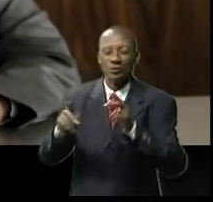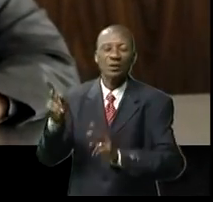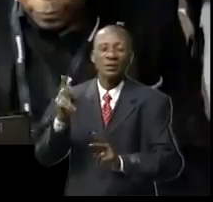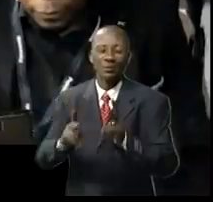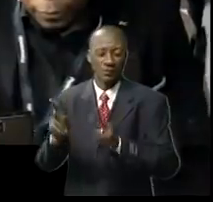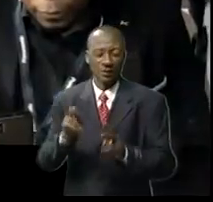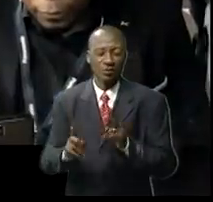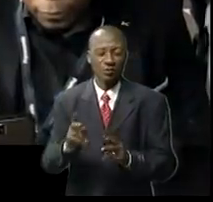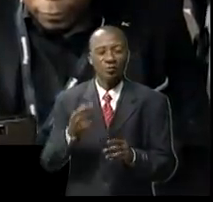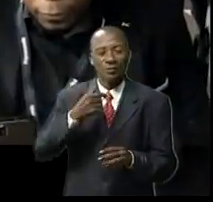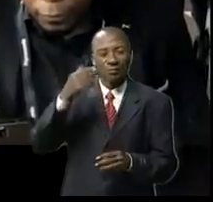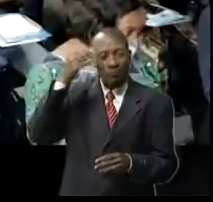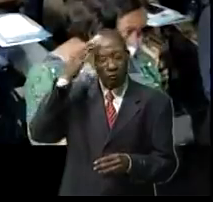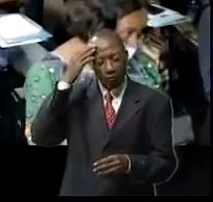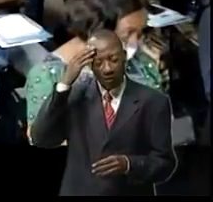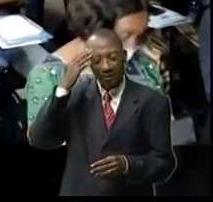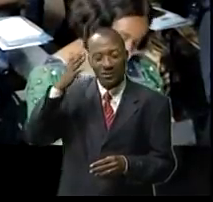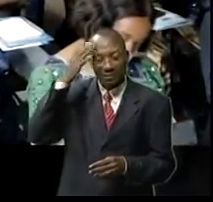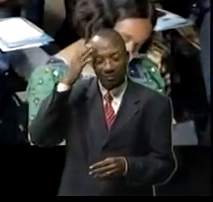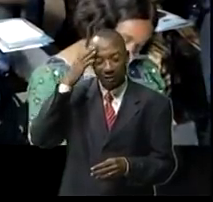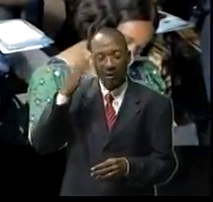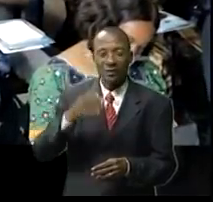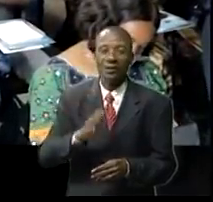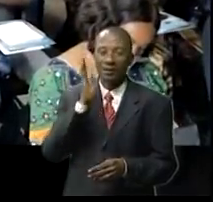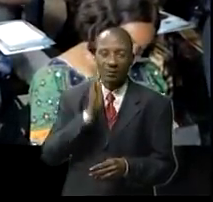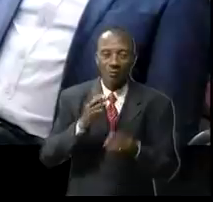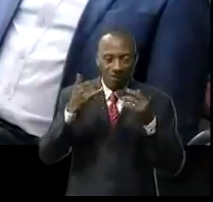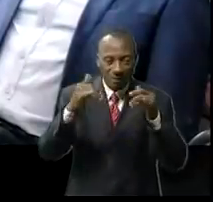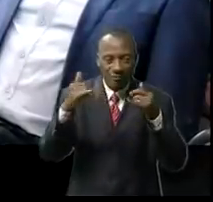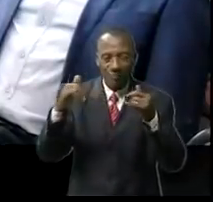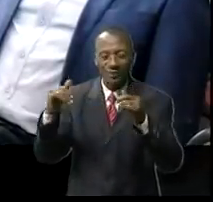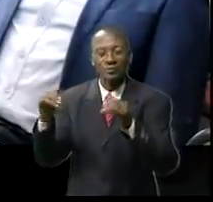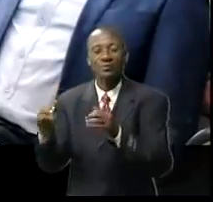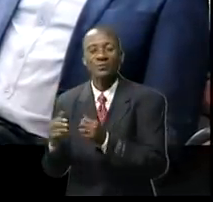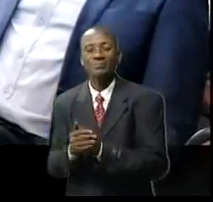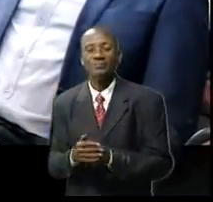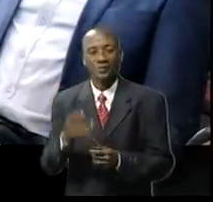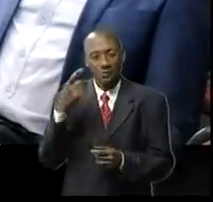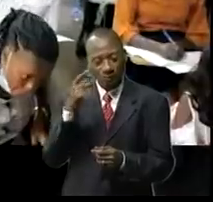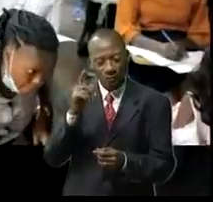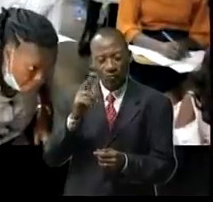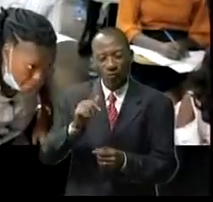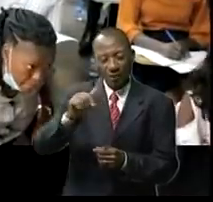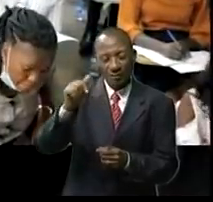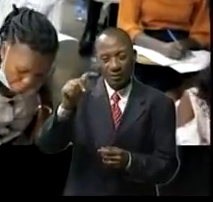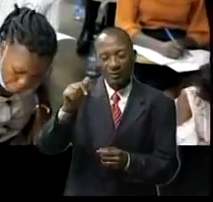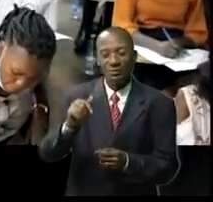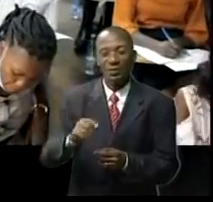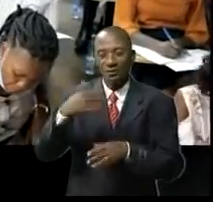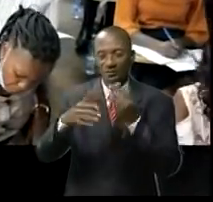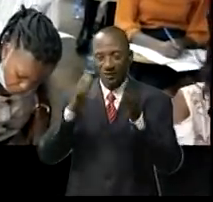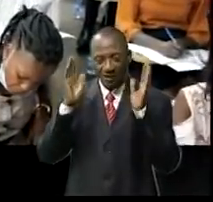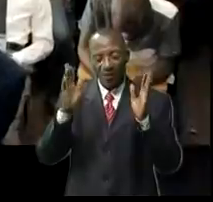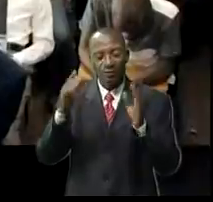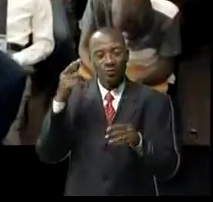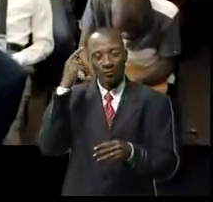leur apporter l'information nécessaire pour la prévention et adopter un comportement responsable face à ces différentes maladies.